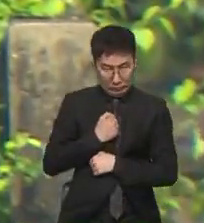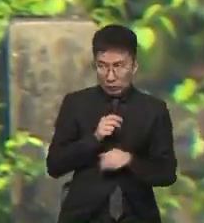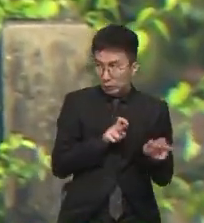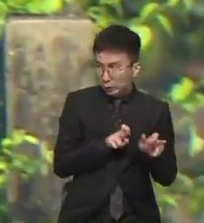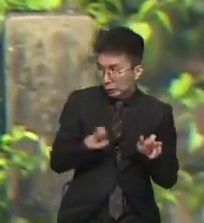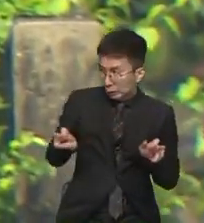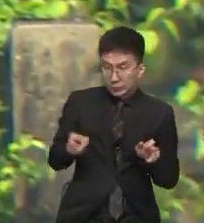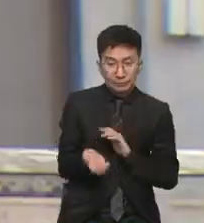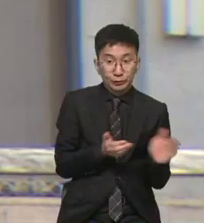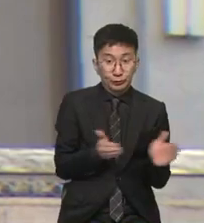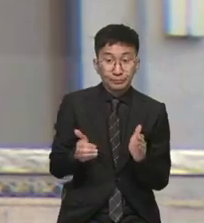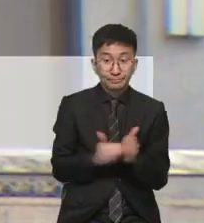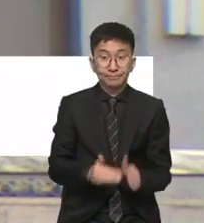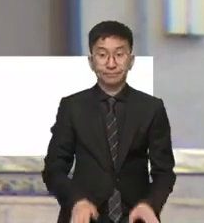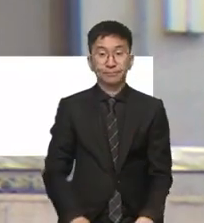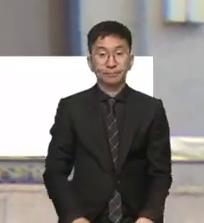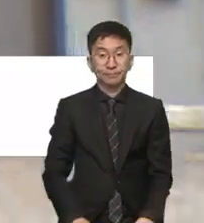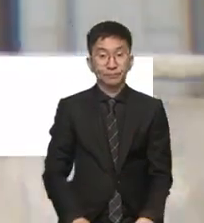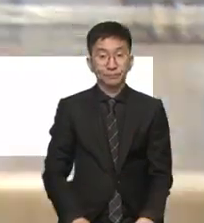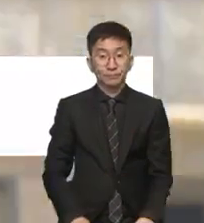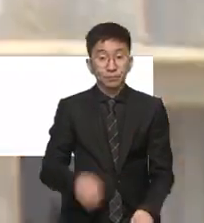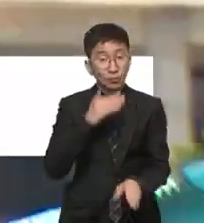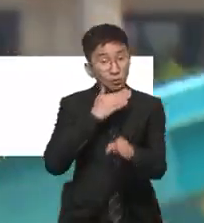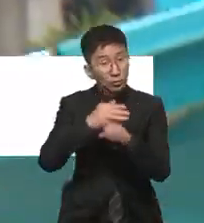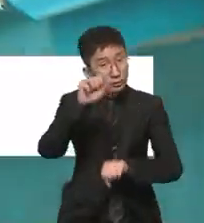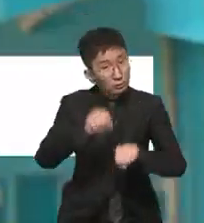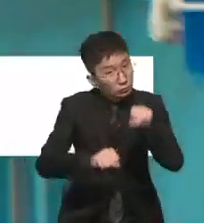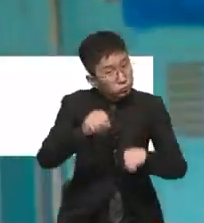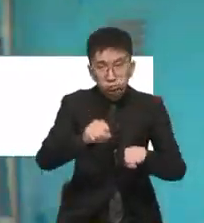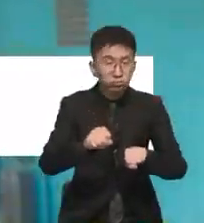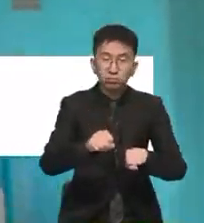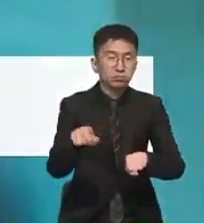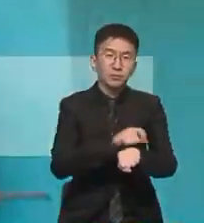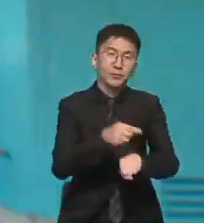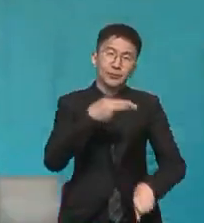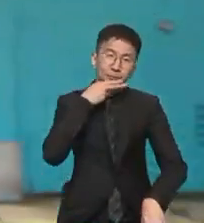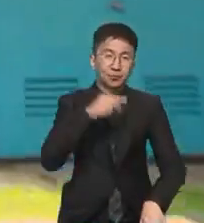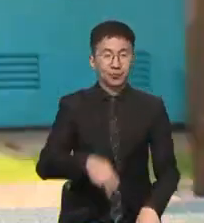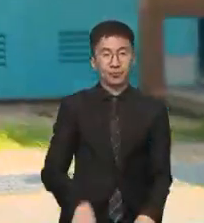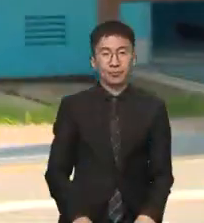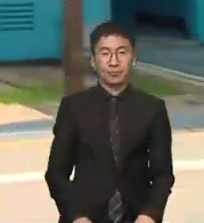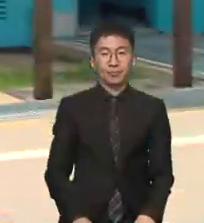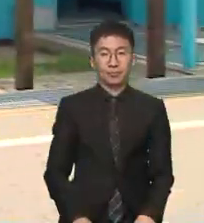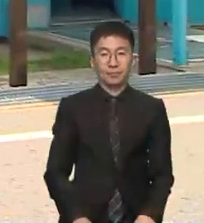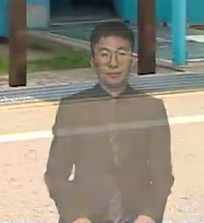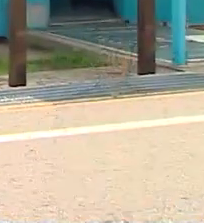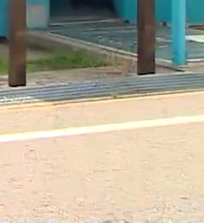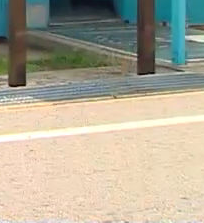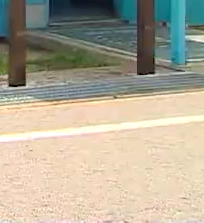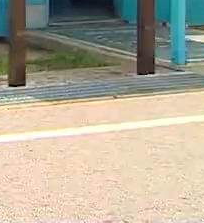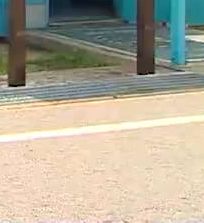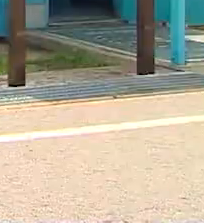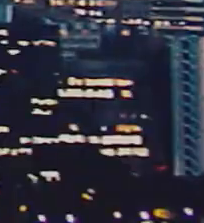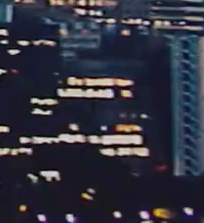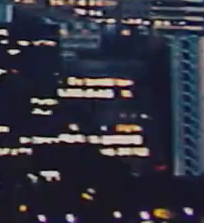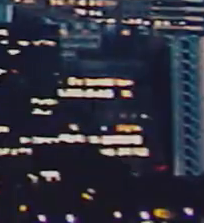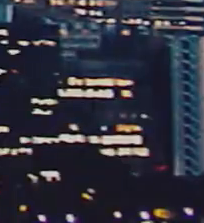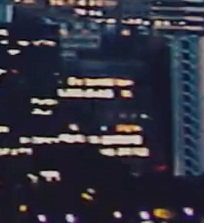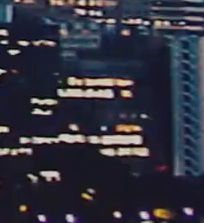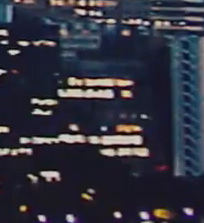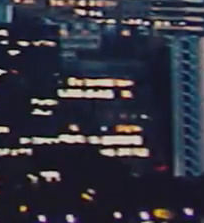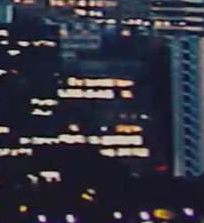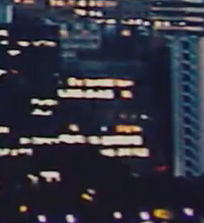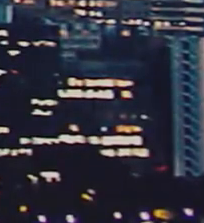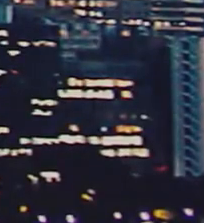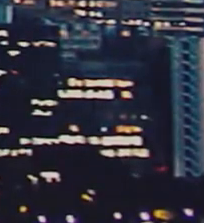화력태세를 강화했습니다. 현재까지 북한의 특이 동향은 없는 것으로 알려졌습니다. SBS 김하영입니다. 더